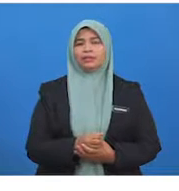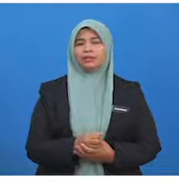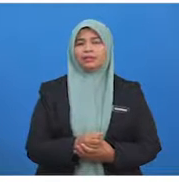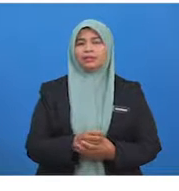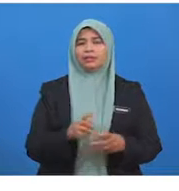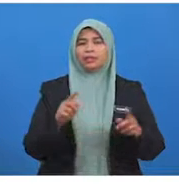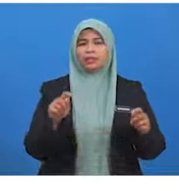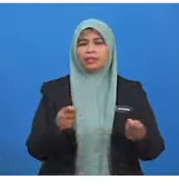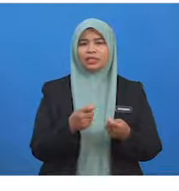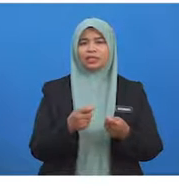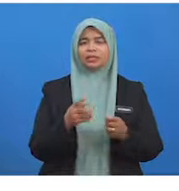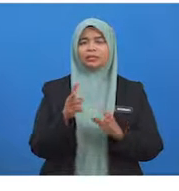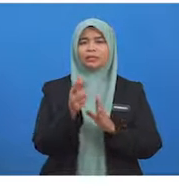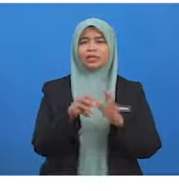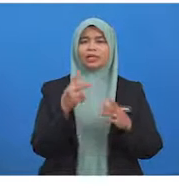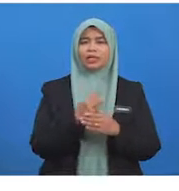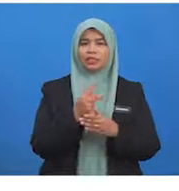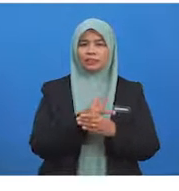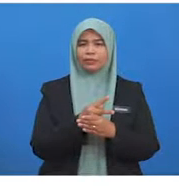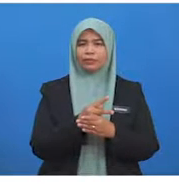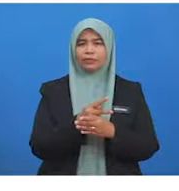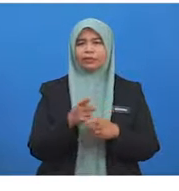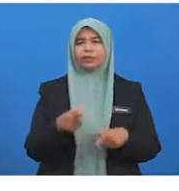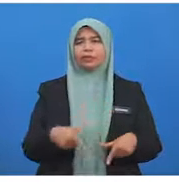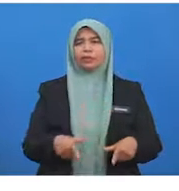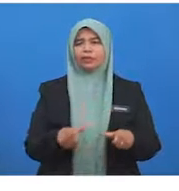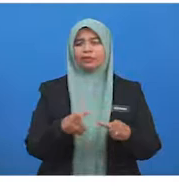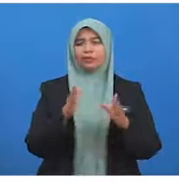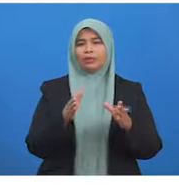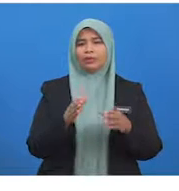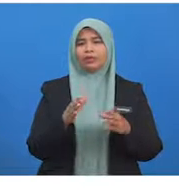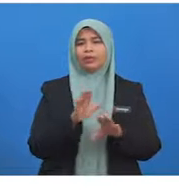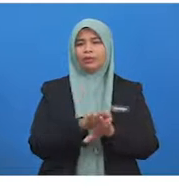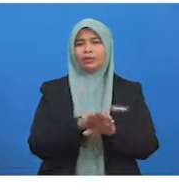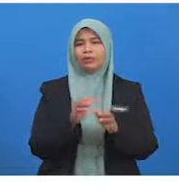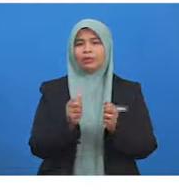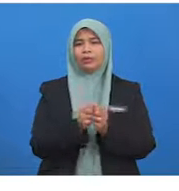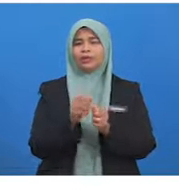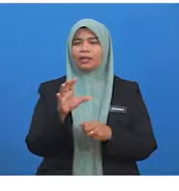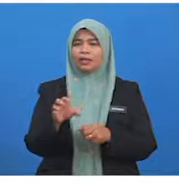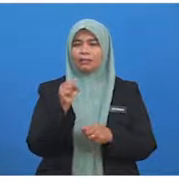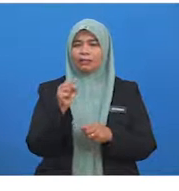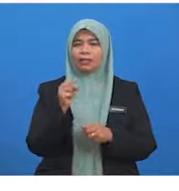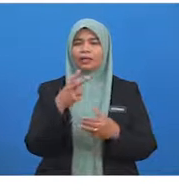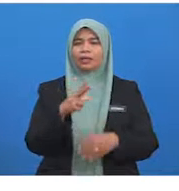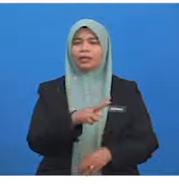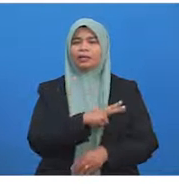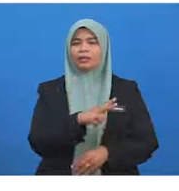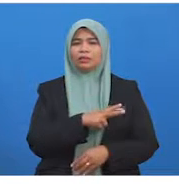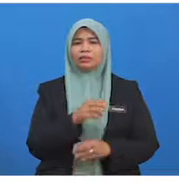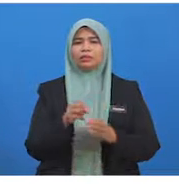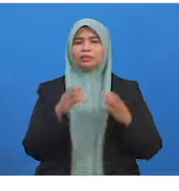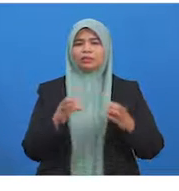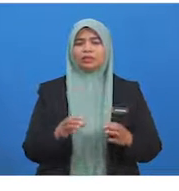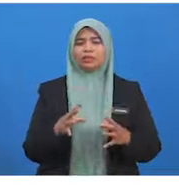dengan tujuan mengambil harta secara kekerasan, sama ada dilakukan oleh satu